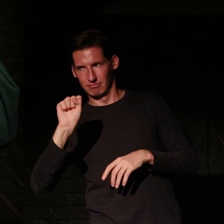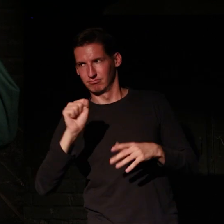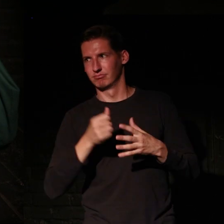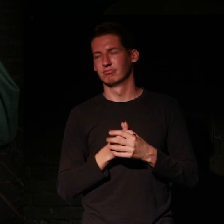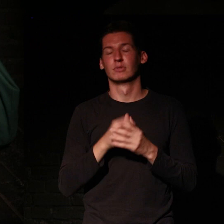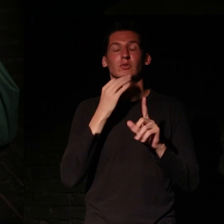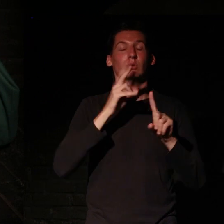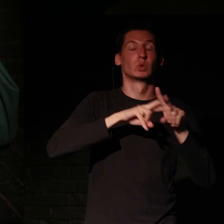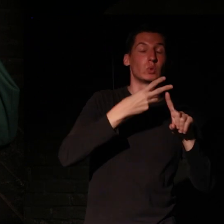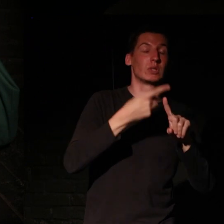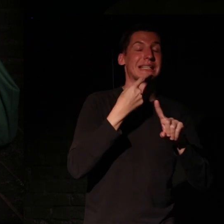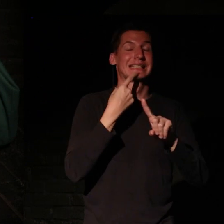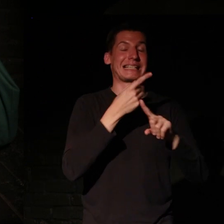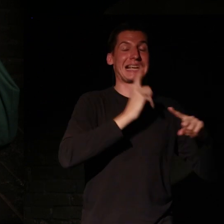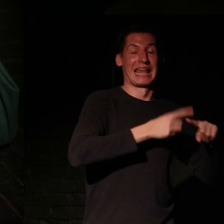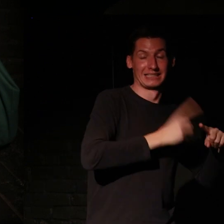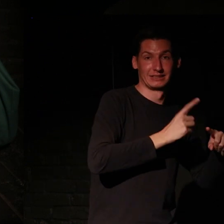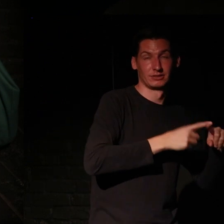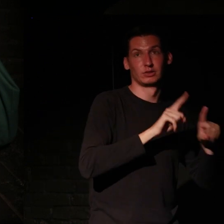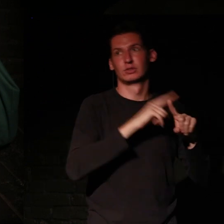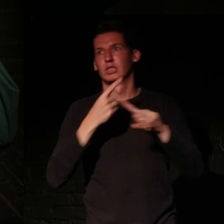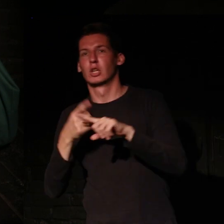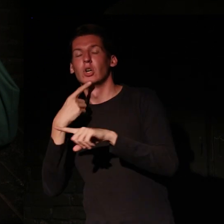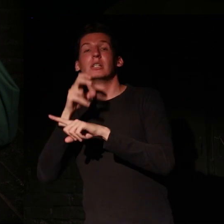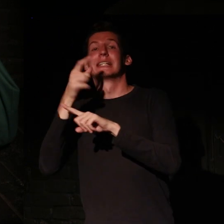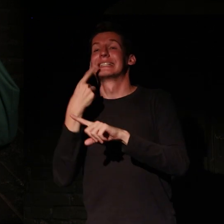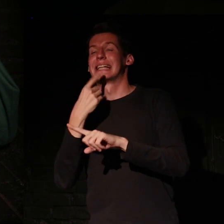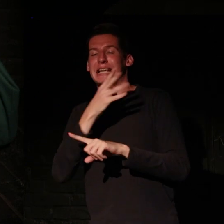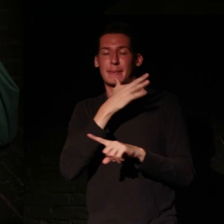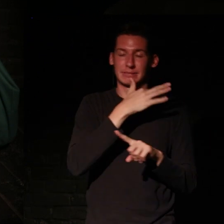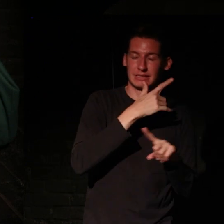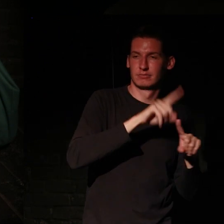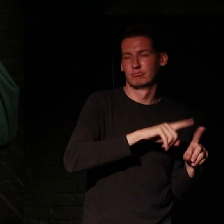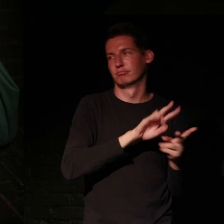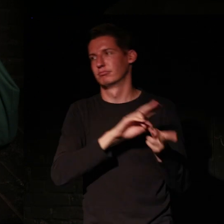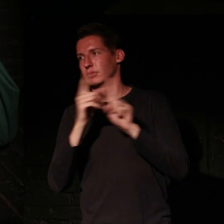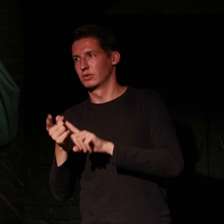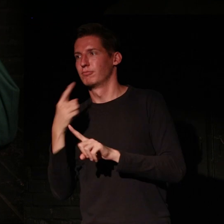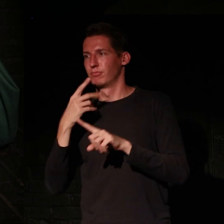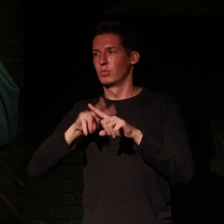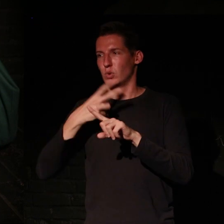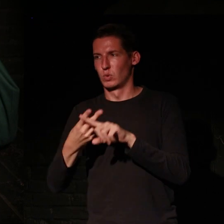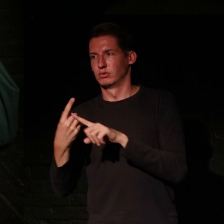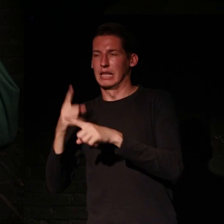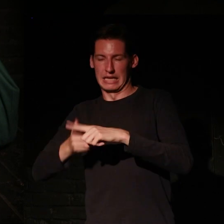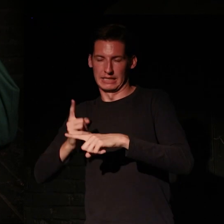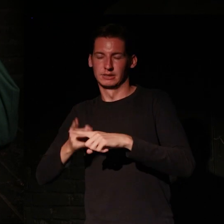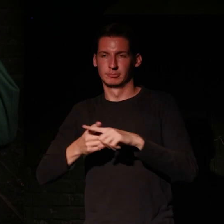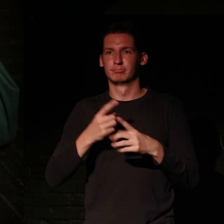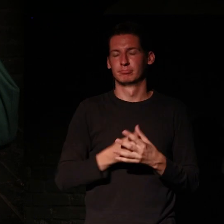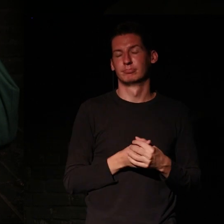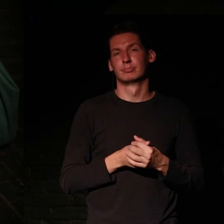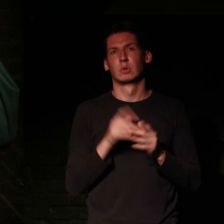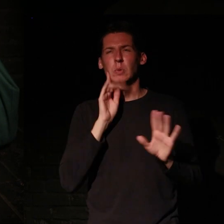przetłumaczonych na język grecki z języka hebrajskiego, a mniej więcej to tłumaczenie trwało od